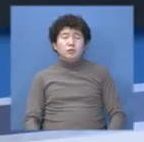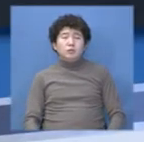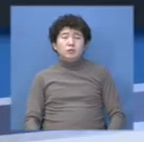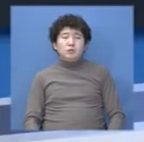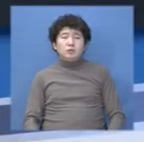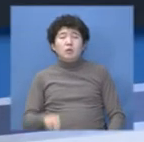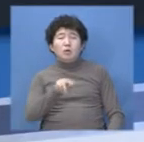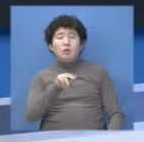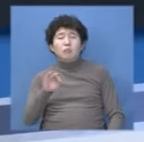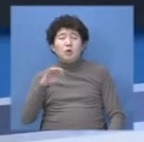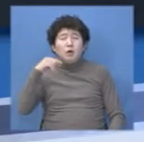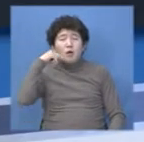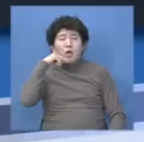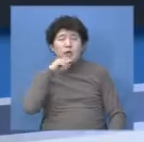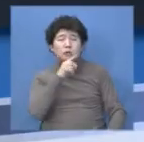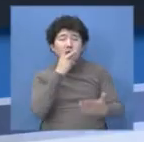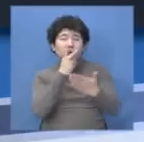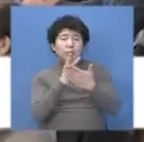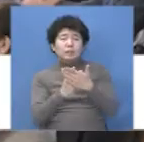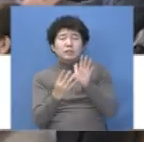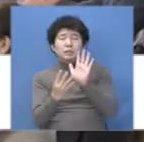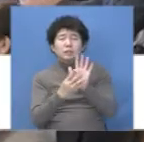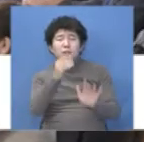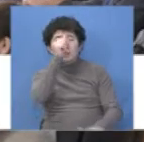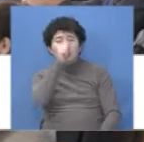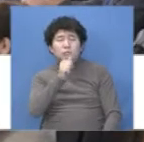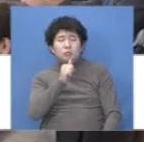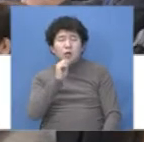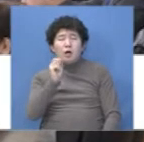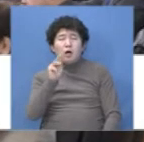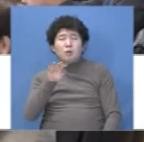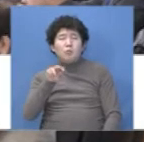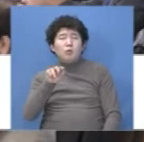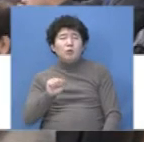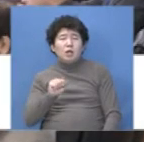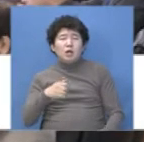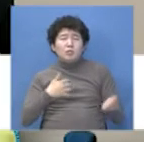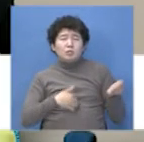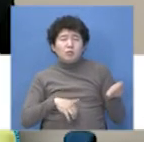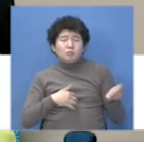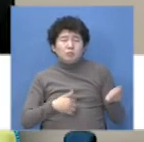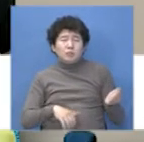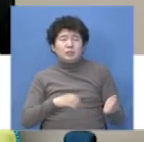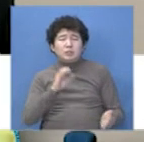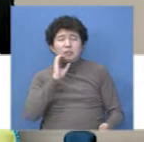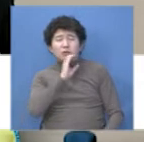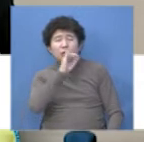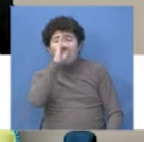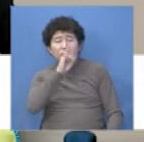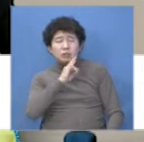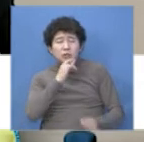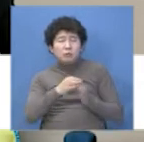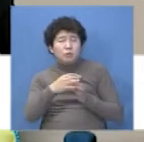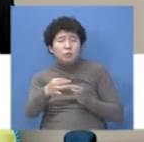По экономическим показателям 9 месяцев лидируют Акмолинская, Жамбылская, Кустанайская, Североказахстанская области, Алматы